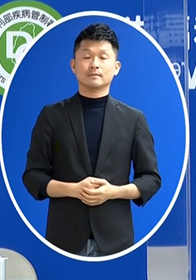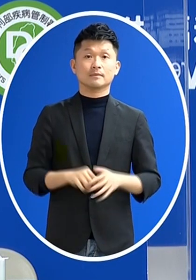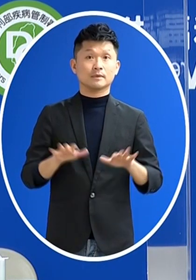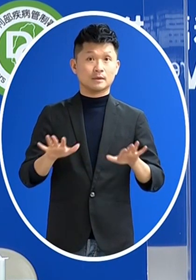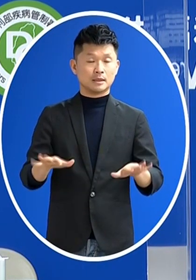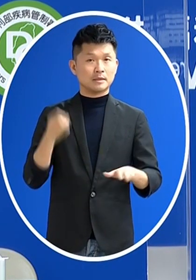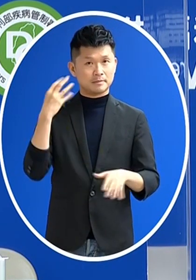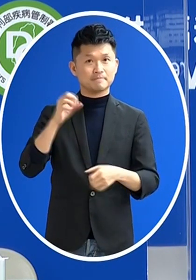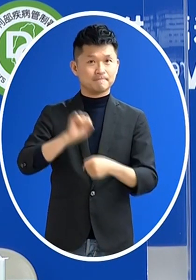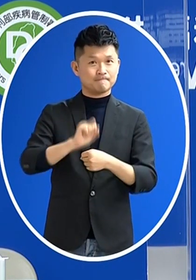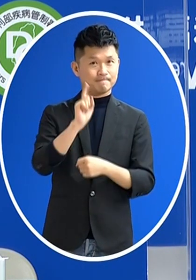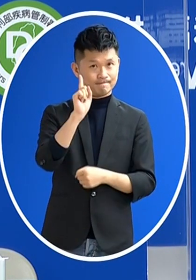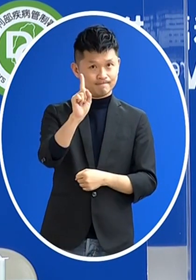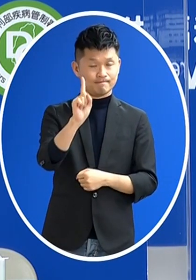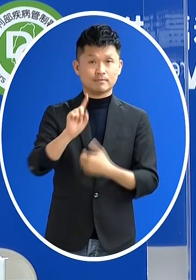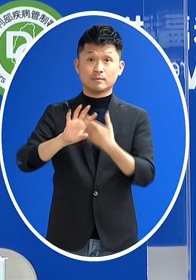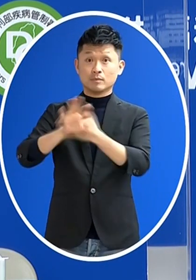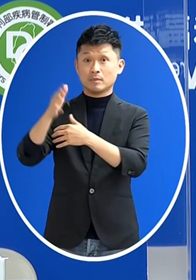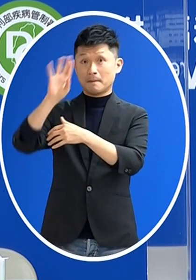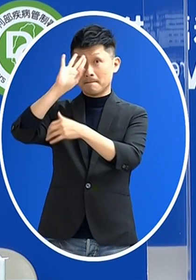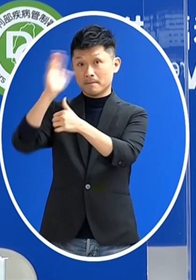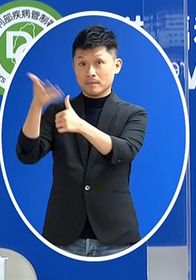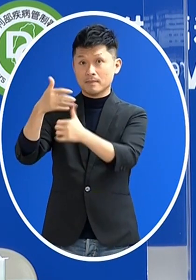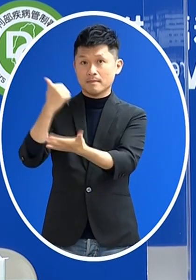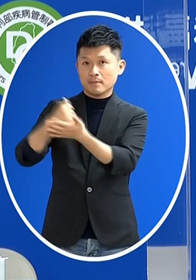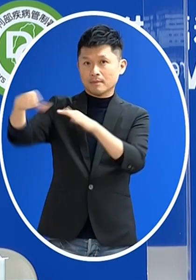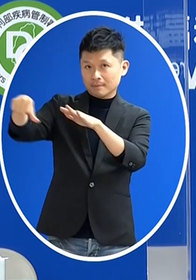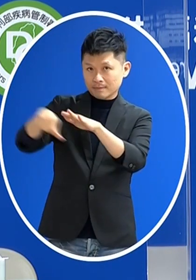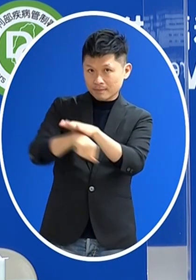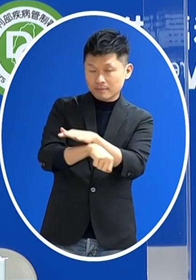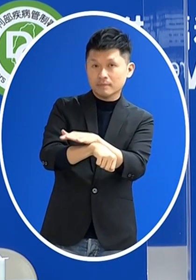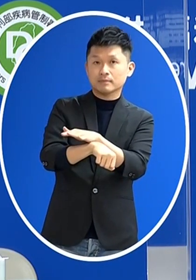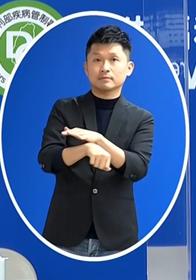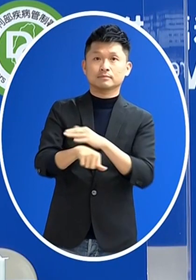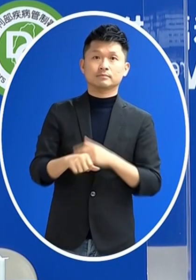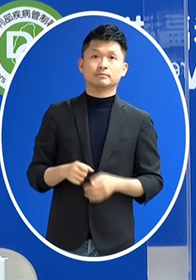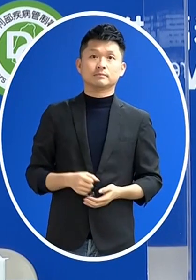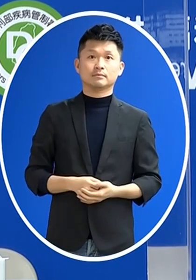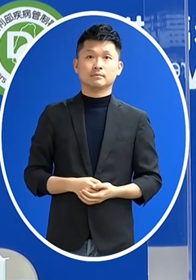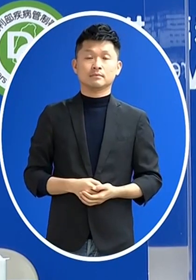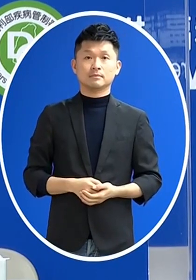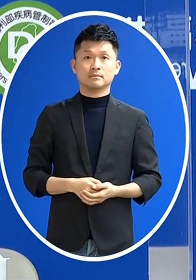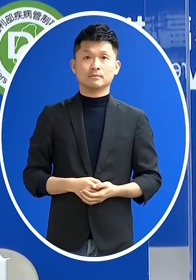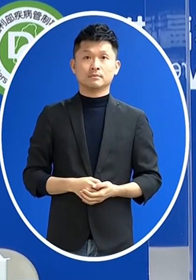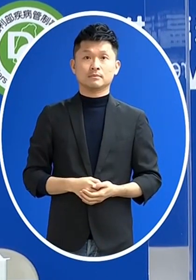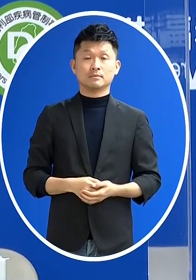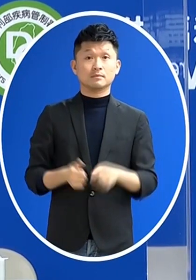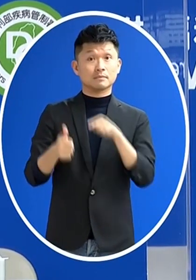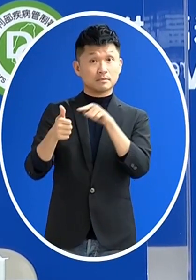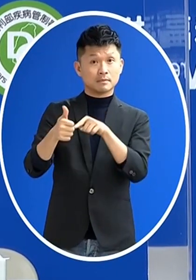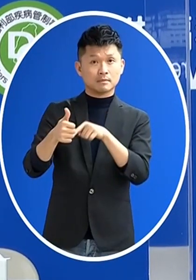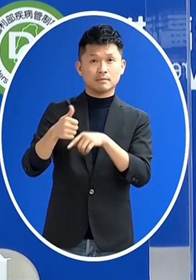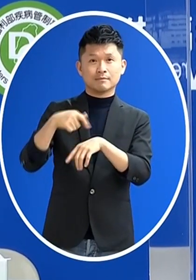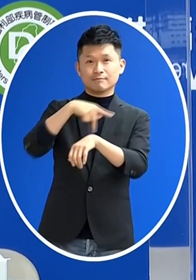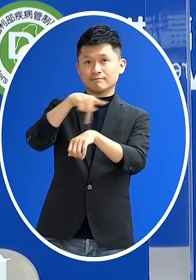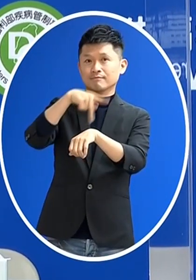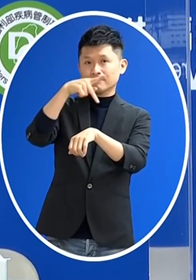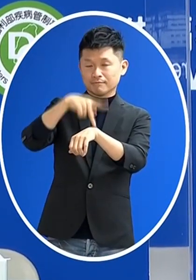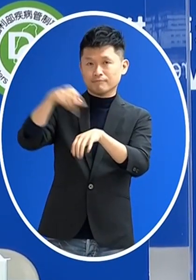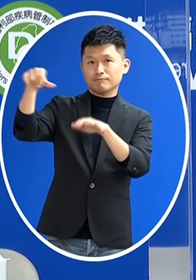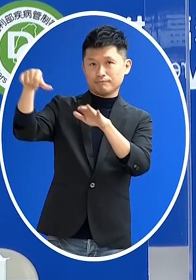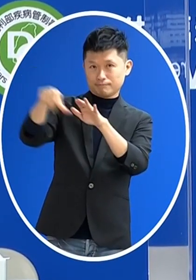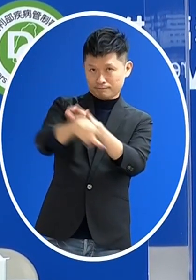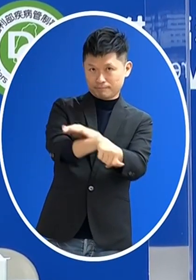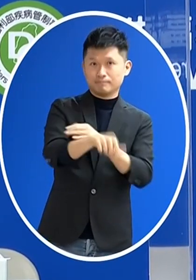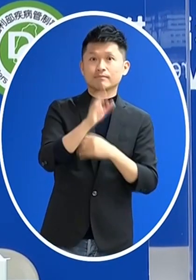们今天有新增一例境外移入 COVID-19 的个案，那从菲律宾入境。